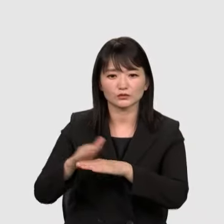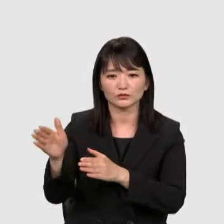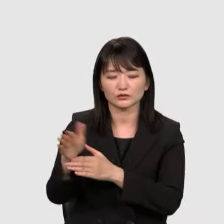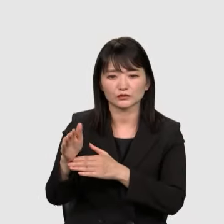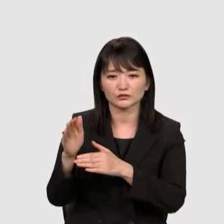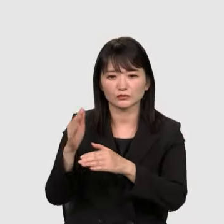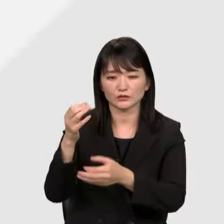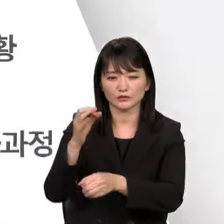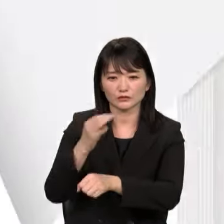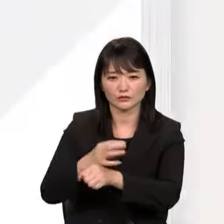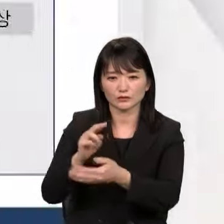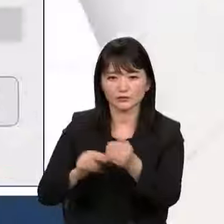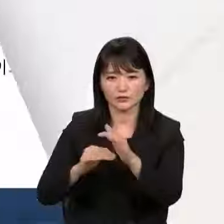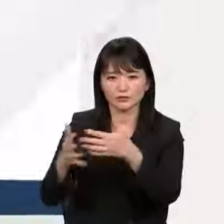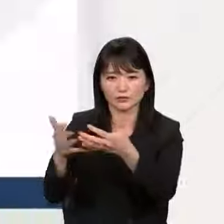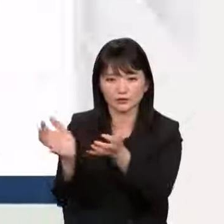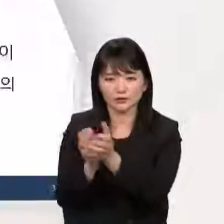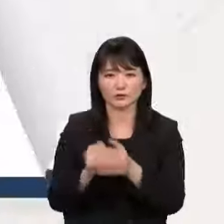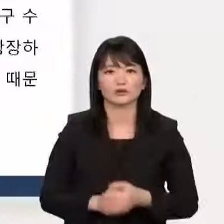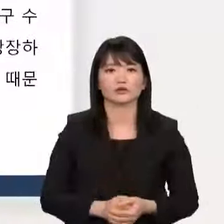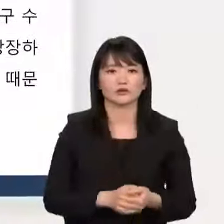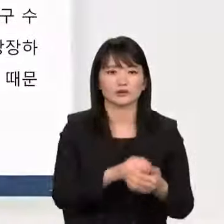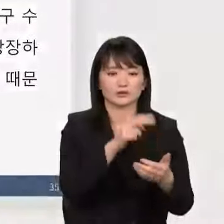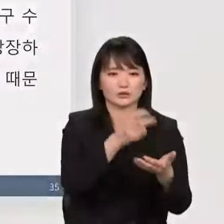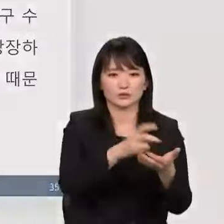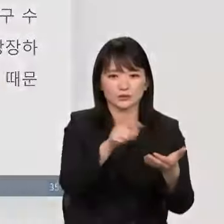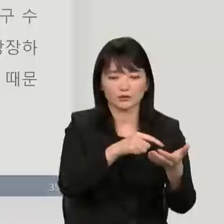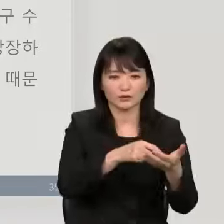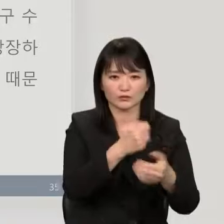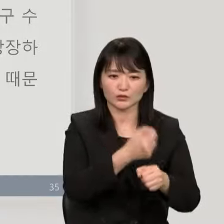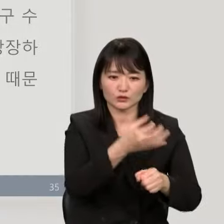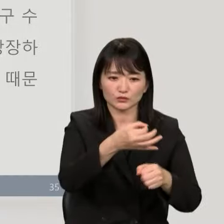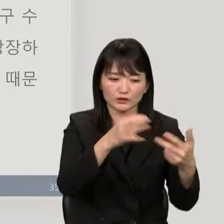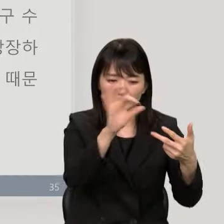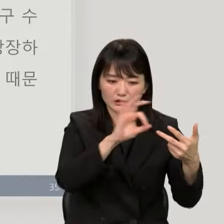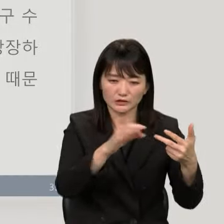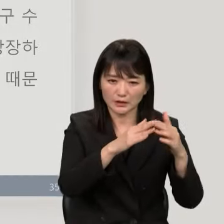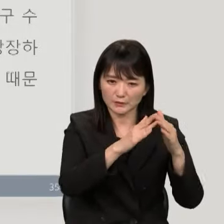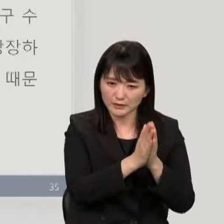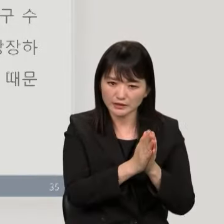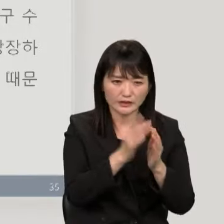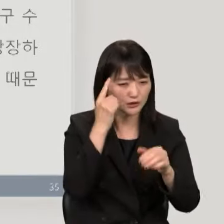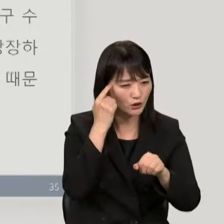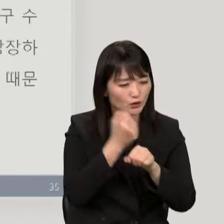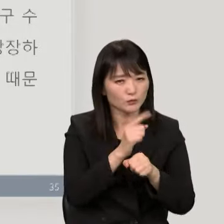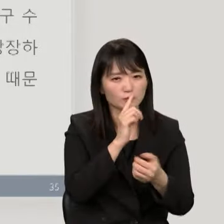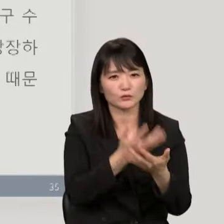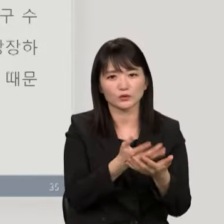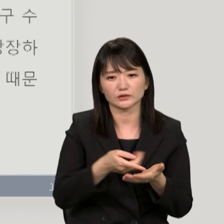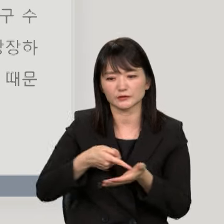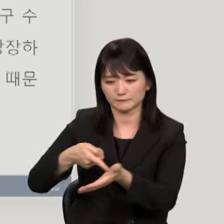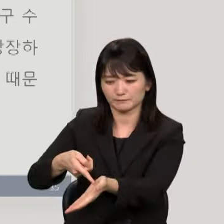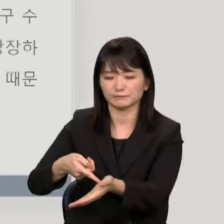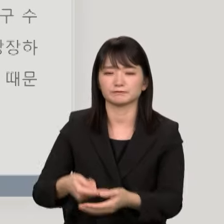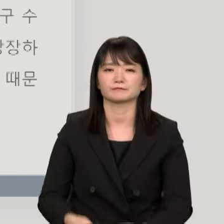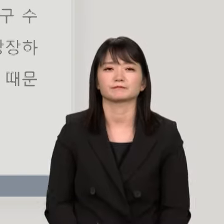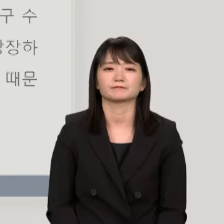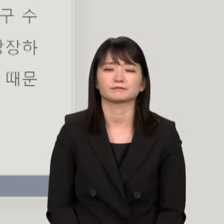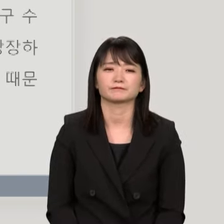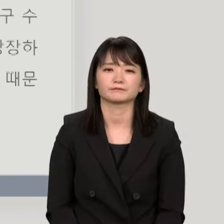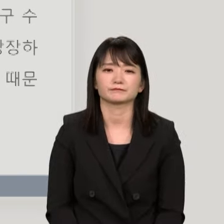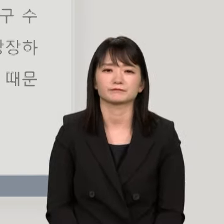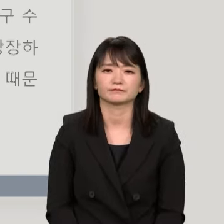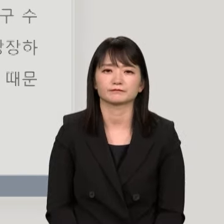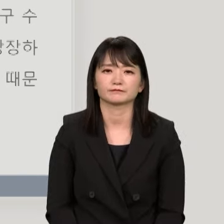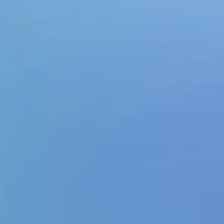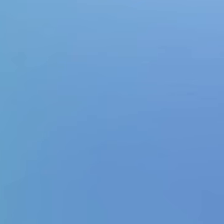한국농수산식품유통공사는 도매법인이 챙기는 경매 수수료 상한 7%를 폐지하는 연구 보고서를 내놨습니다. JTBC 정아람입니다.